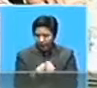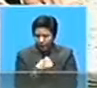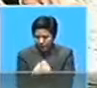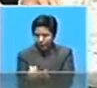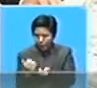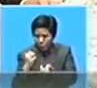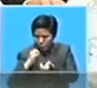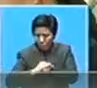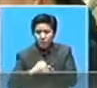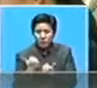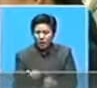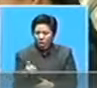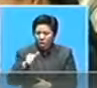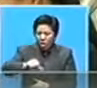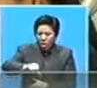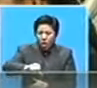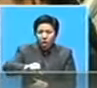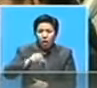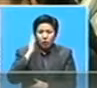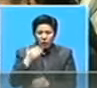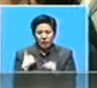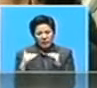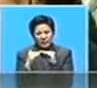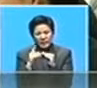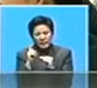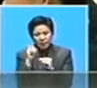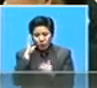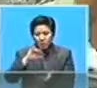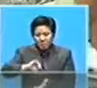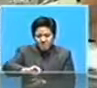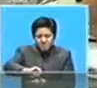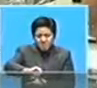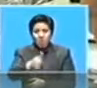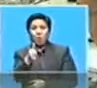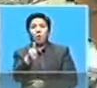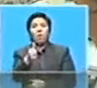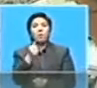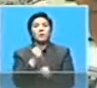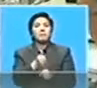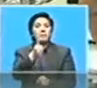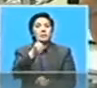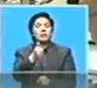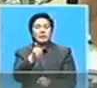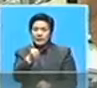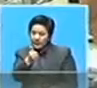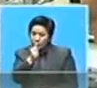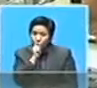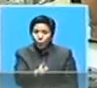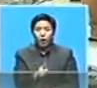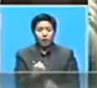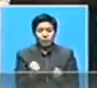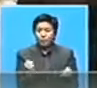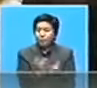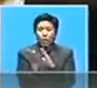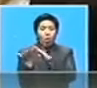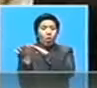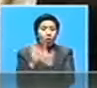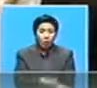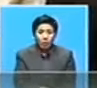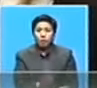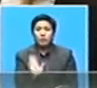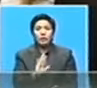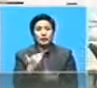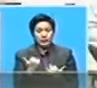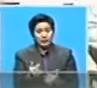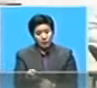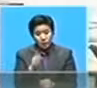การทำงานของคสช.และรัฐบาลให้หาข้อมูลให้ครบถ้วนรอบด้านก่อนนำเสนอต่อประชาชนเพราะเป็นจรรยาบรรณมิฉะนั้น